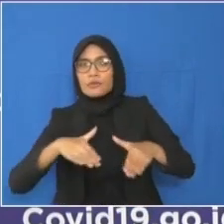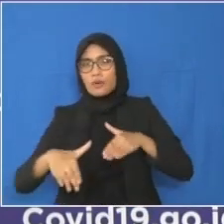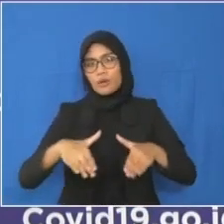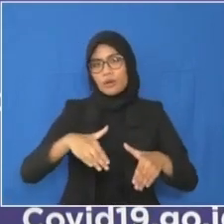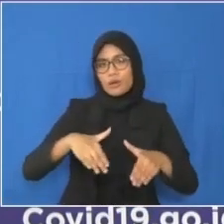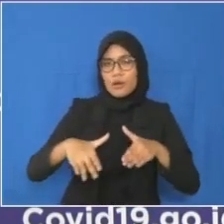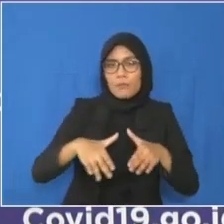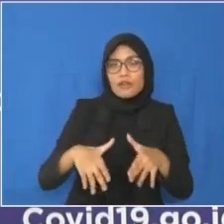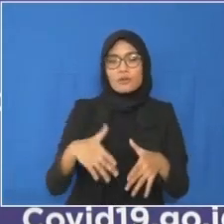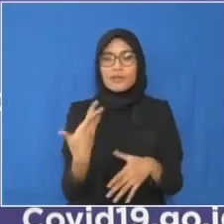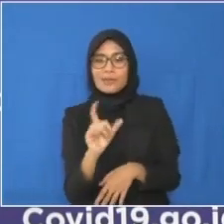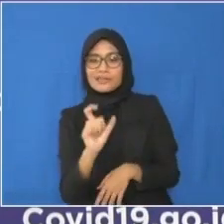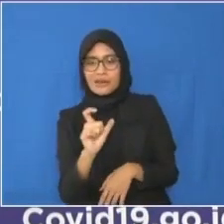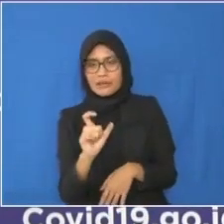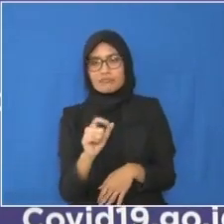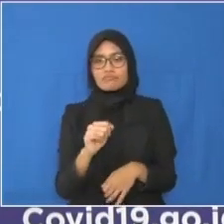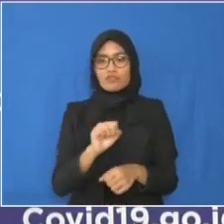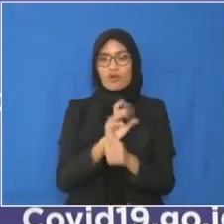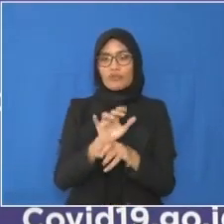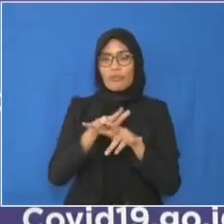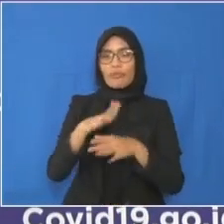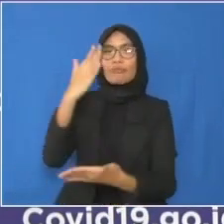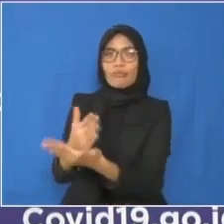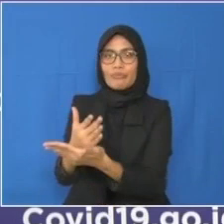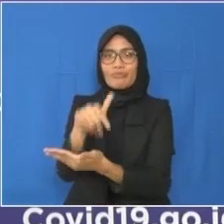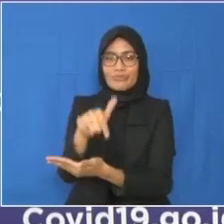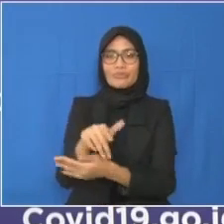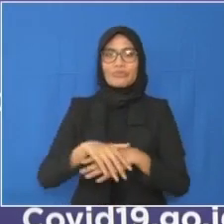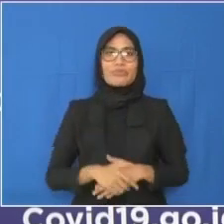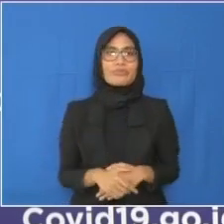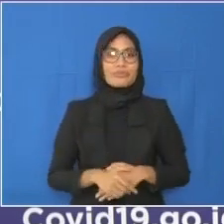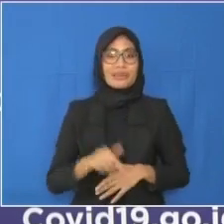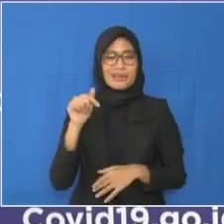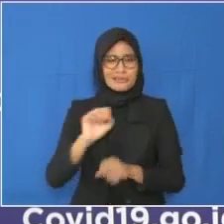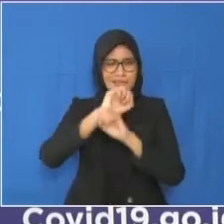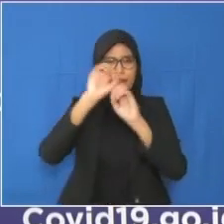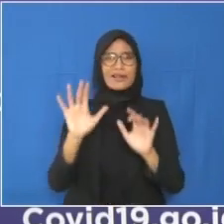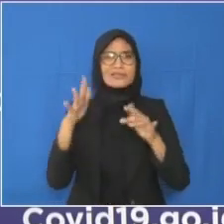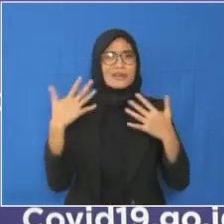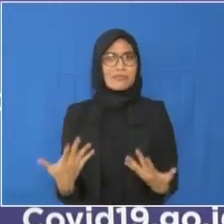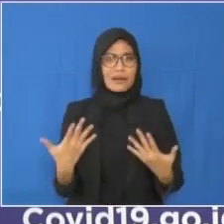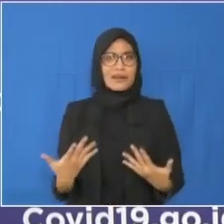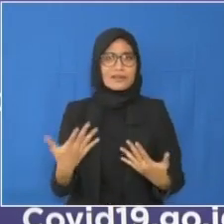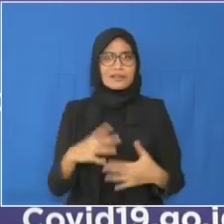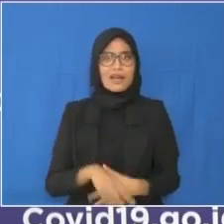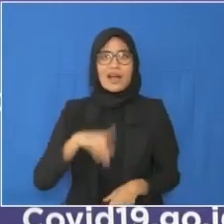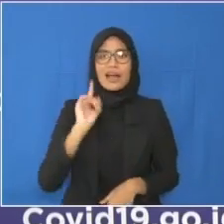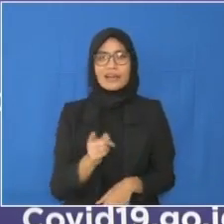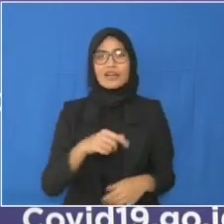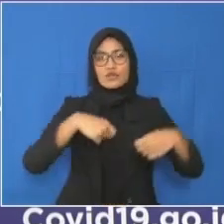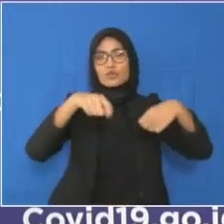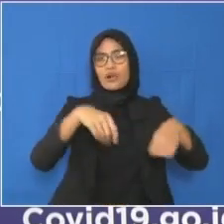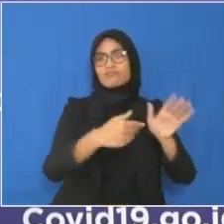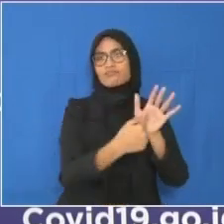utama dalam memerangi copied 19 ini sudah jelas dan tertuang didalam